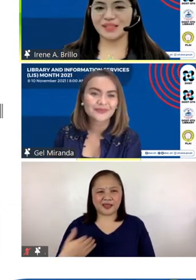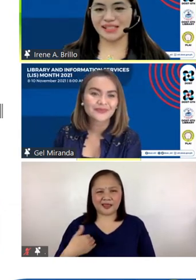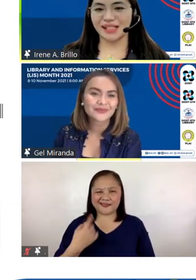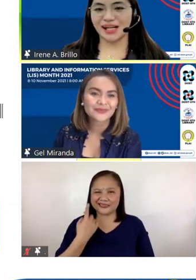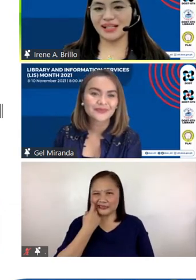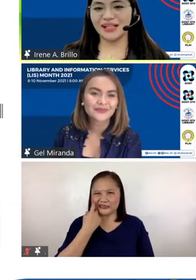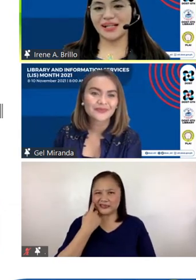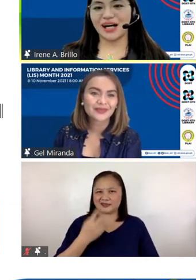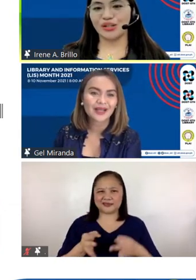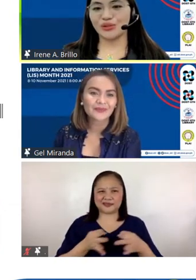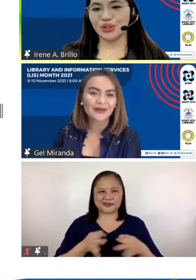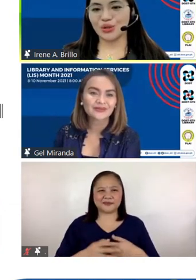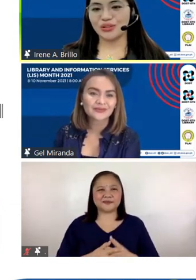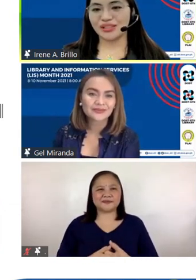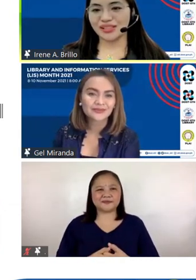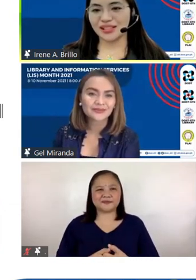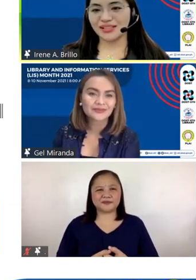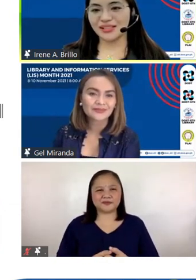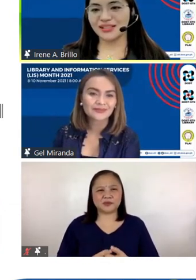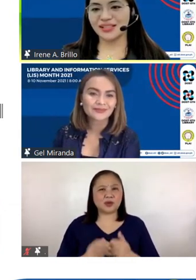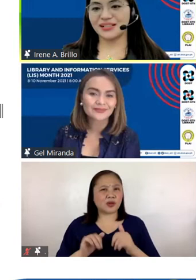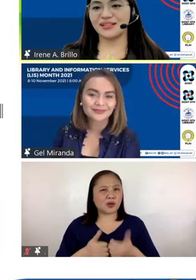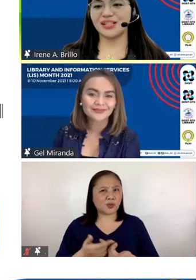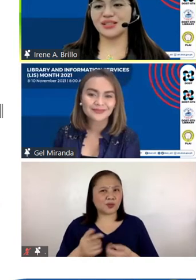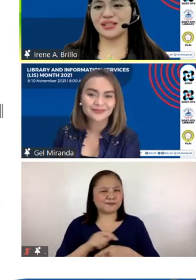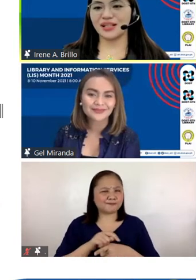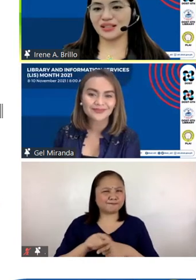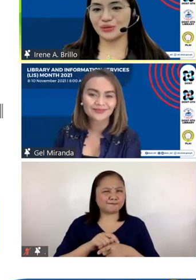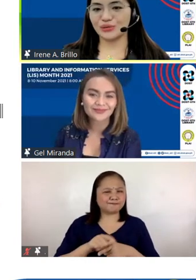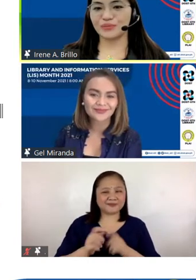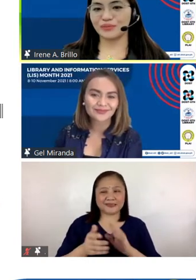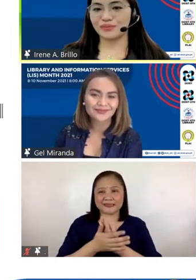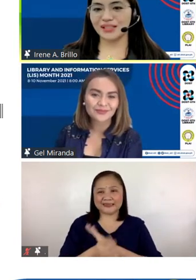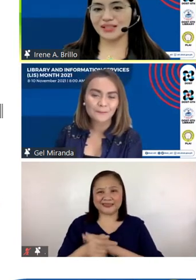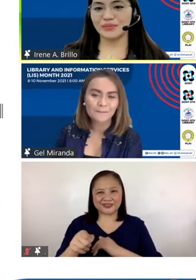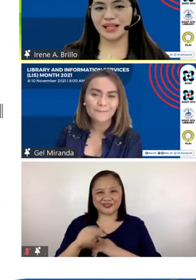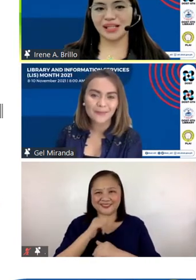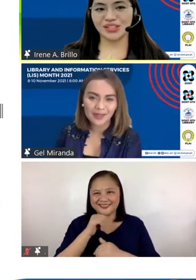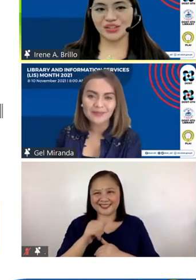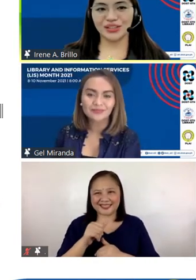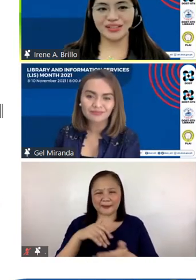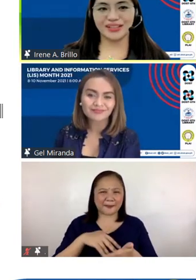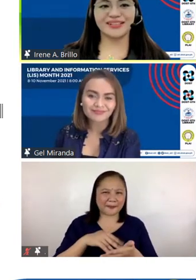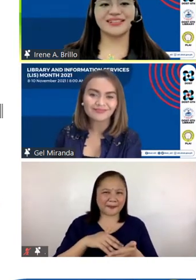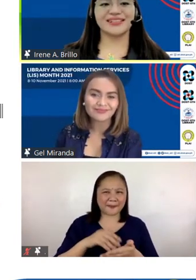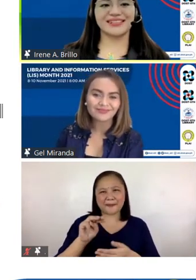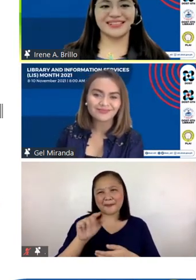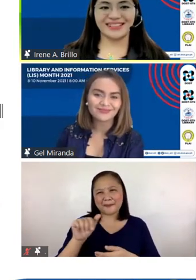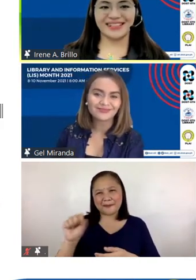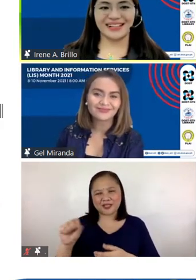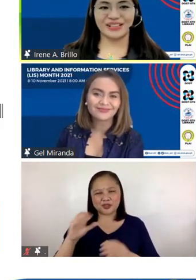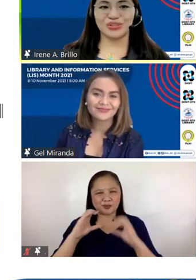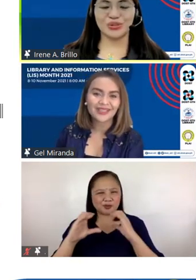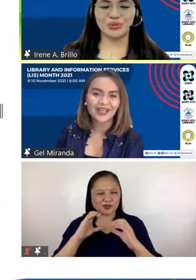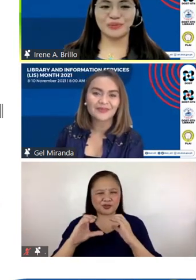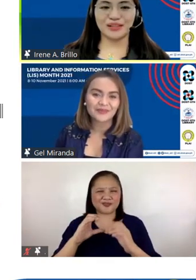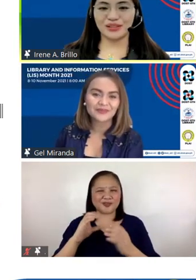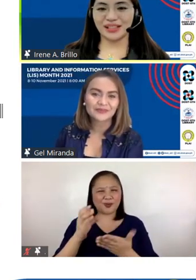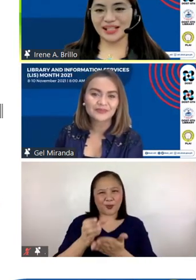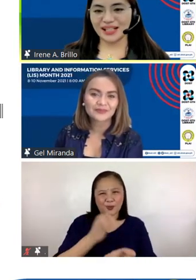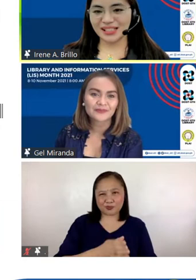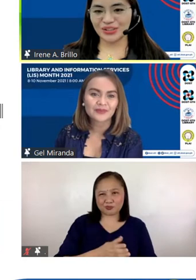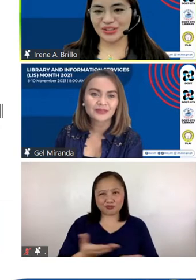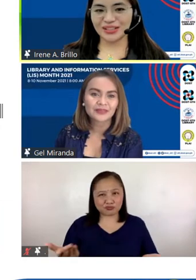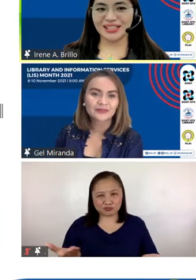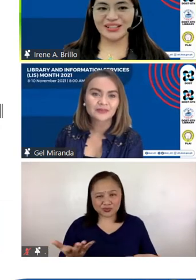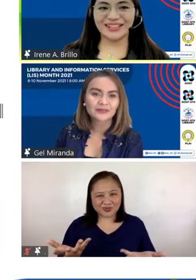kanina si Ms. Jill, how do you hone your skills considering you did not took mass communication? Gusto niyo po bang